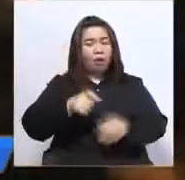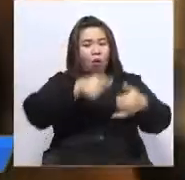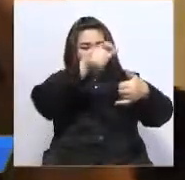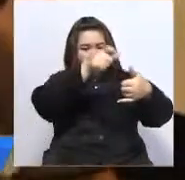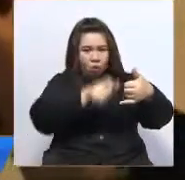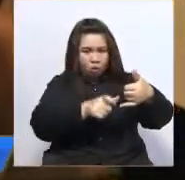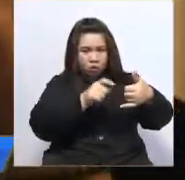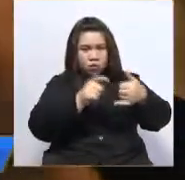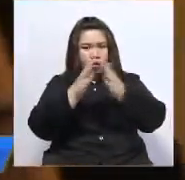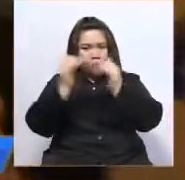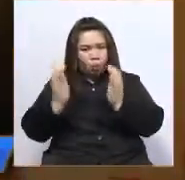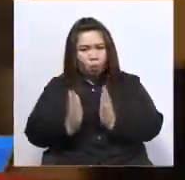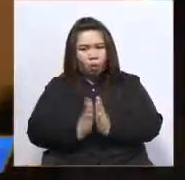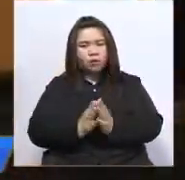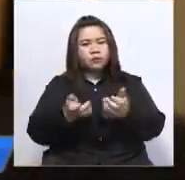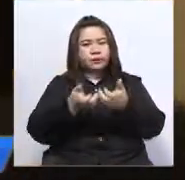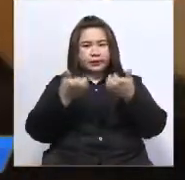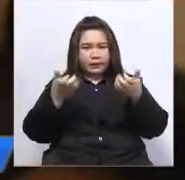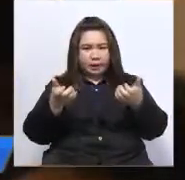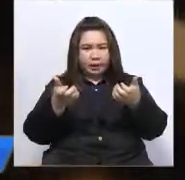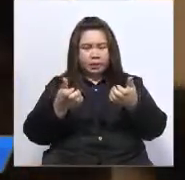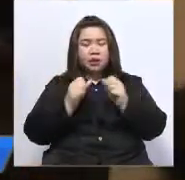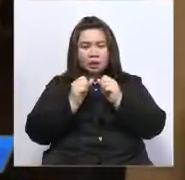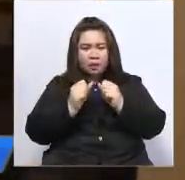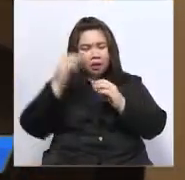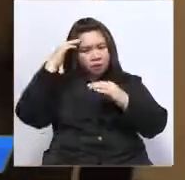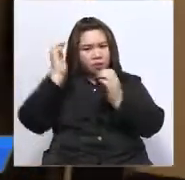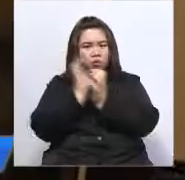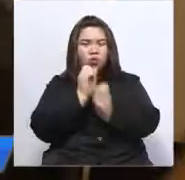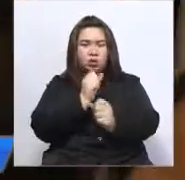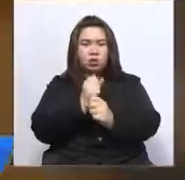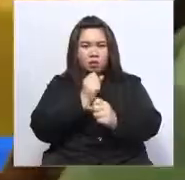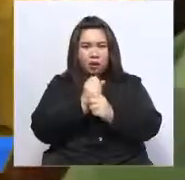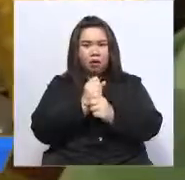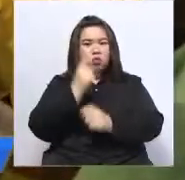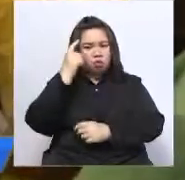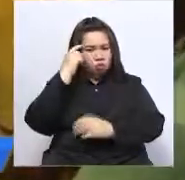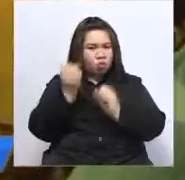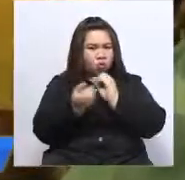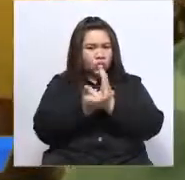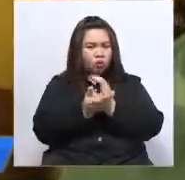คลโดยตำรวจค่ะก็จะทำงานให้ดีที่สุดเพราะว่าเรื่องนี้เป็นเรื่องละเอียดอ่อนค่ะ